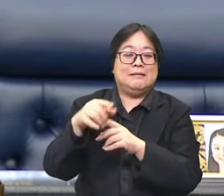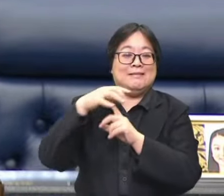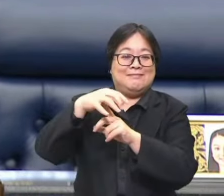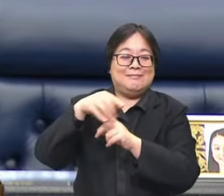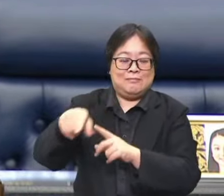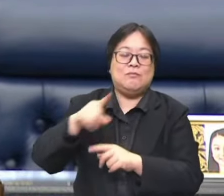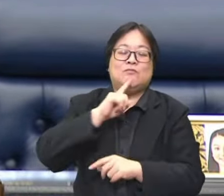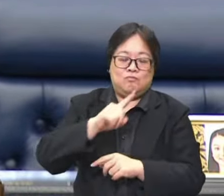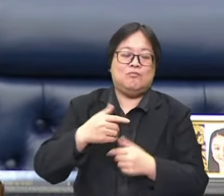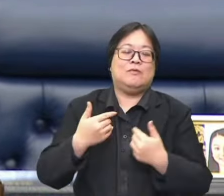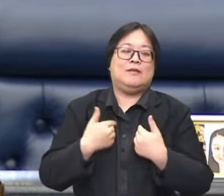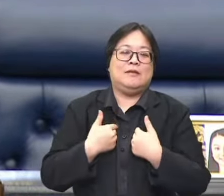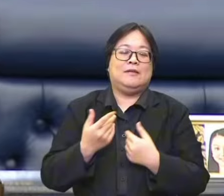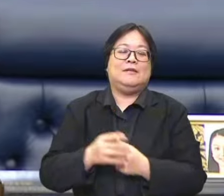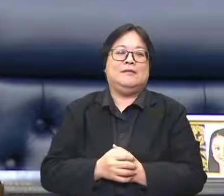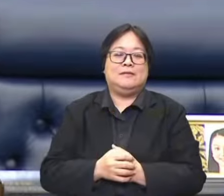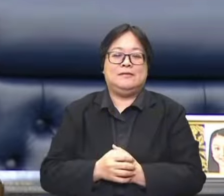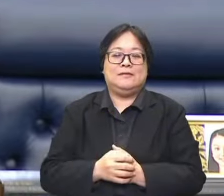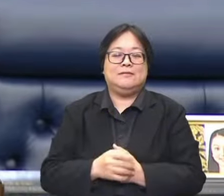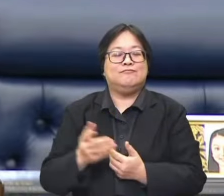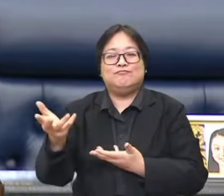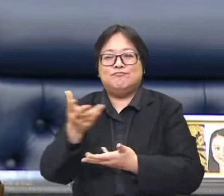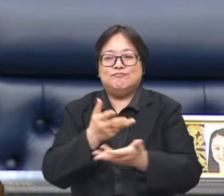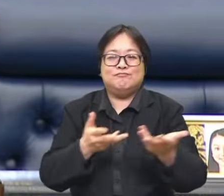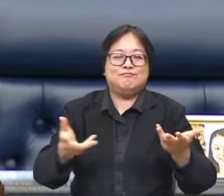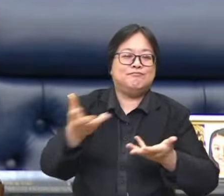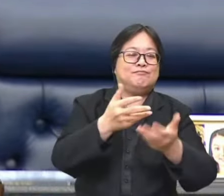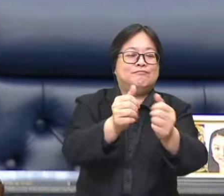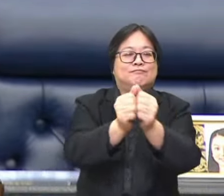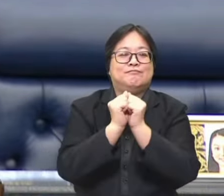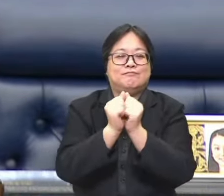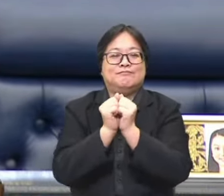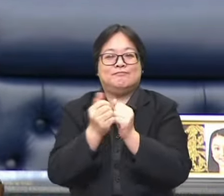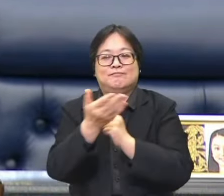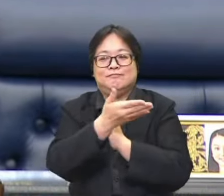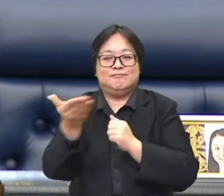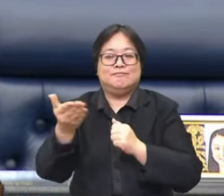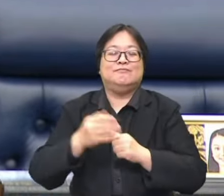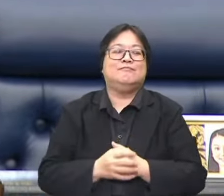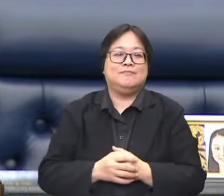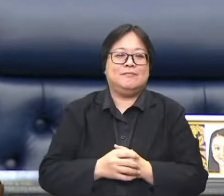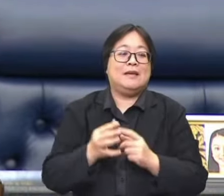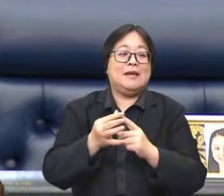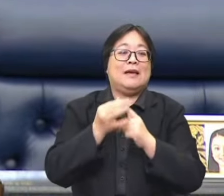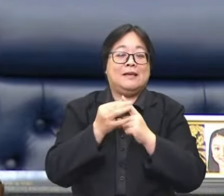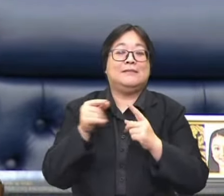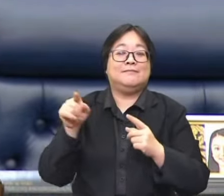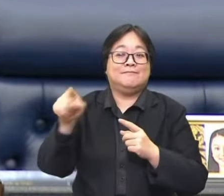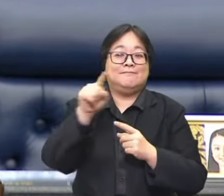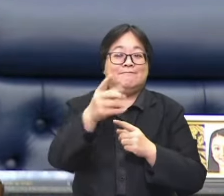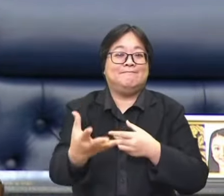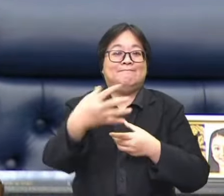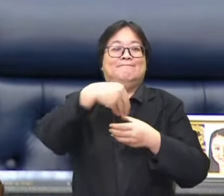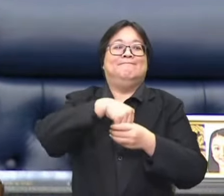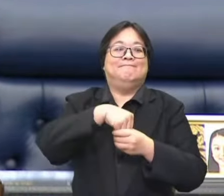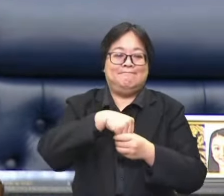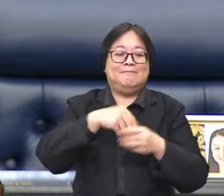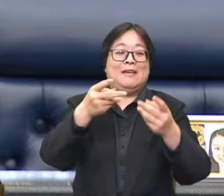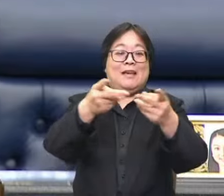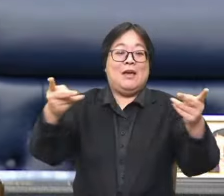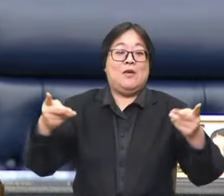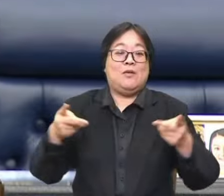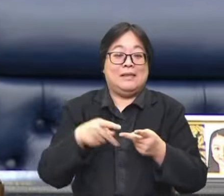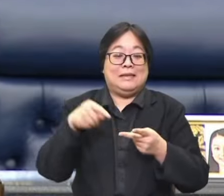kita telah melakukan engagement, libat urus kepada peniaga-peniaga, khususnya mereka-mereka yang terlibat